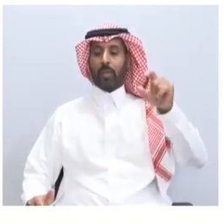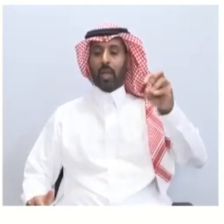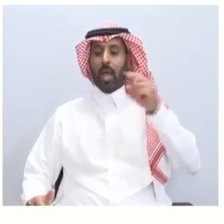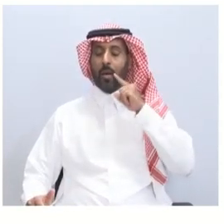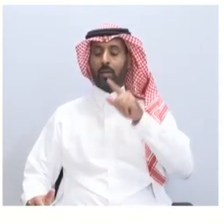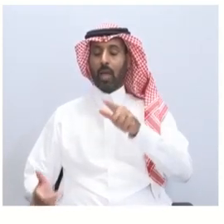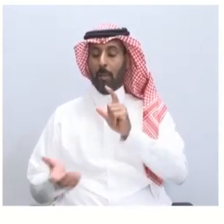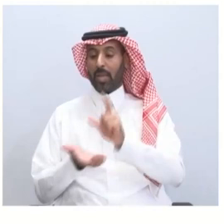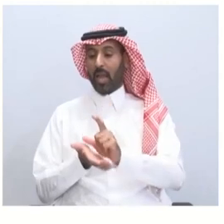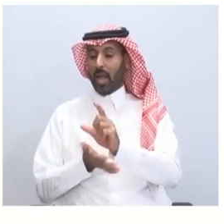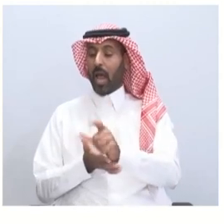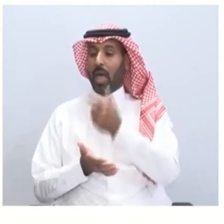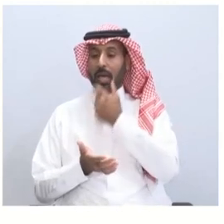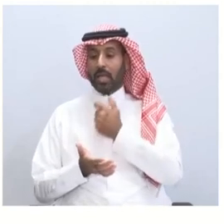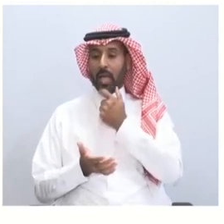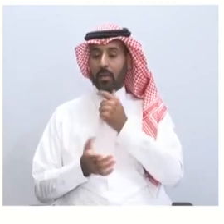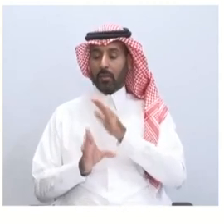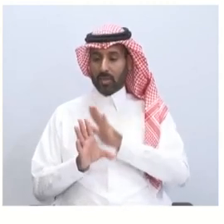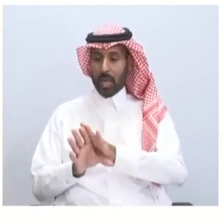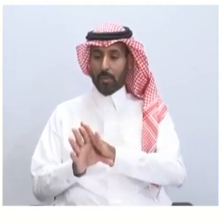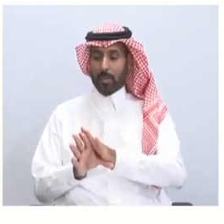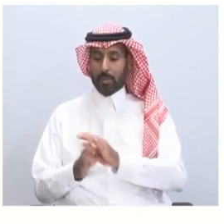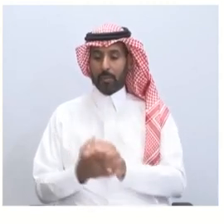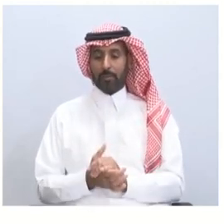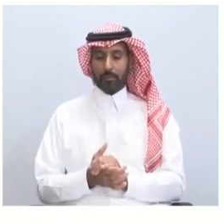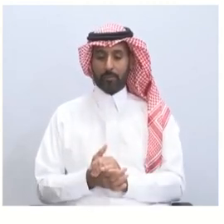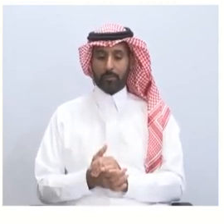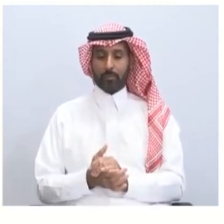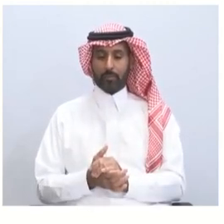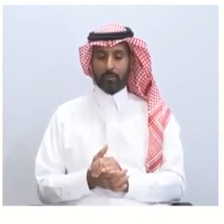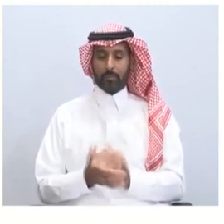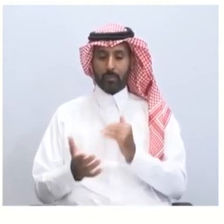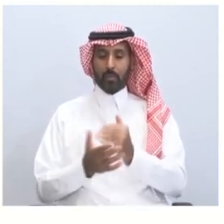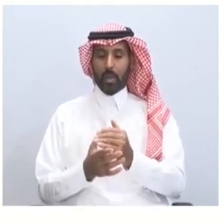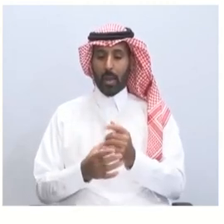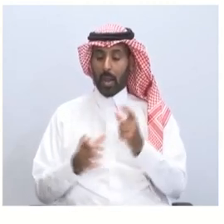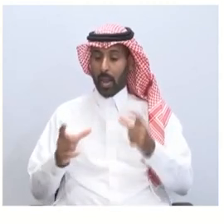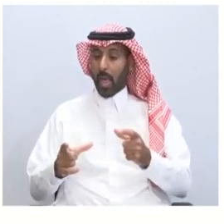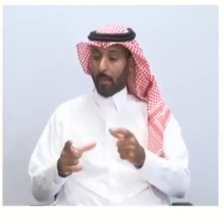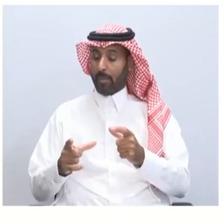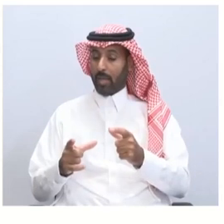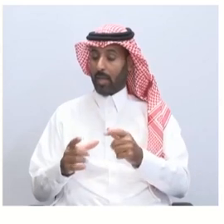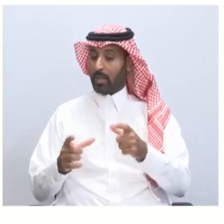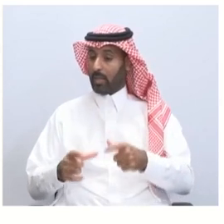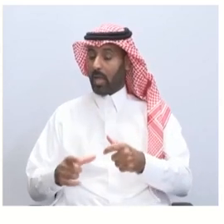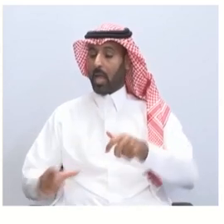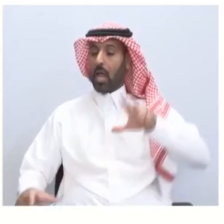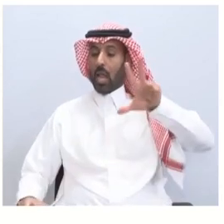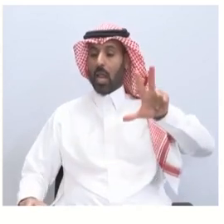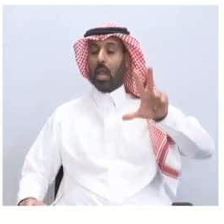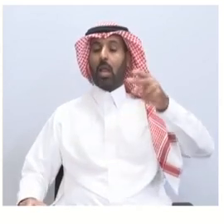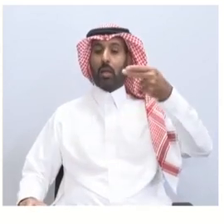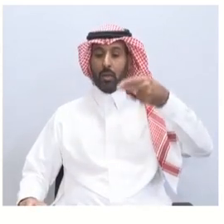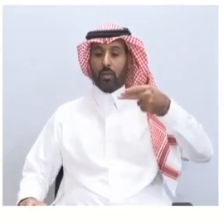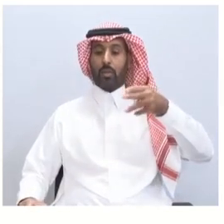الرياض وبدعم من الحامي نلاحظ ابنائي بدعم من الحاميه العثمانيه التي